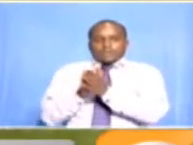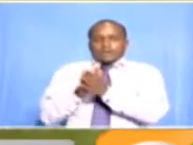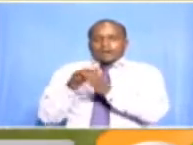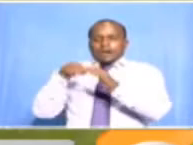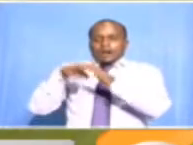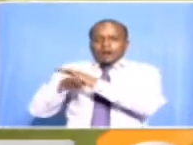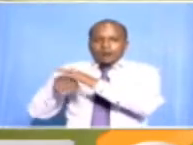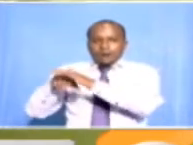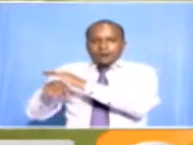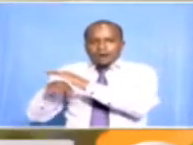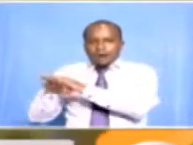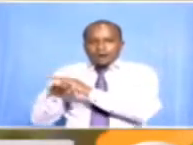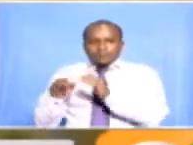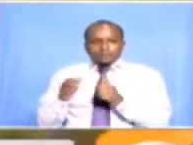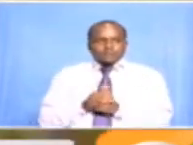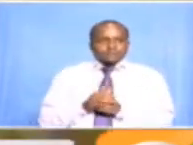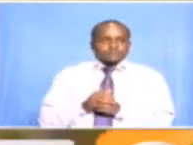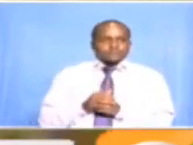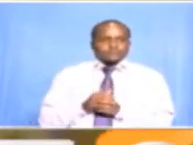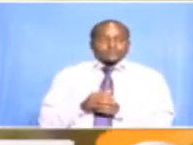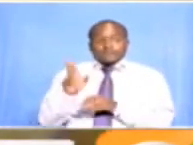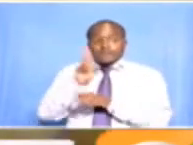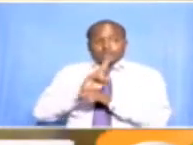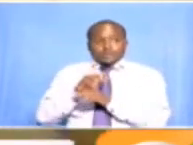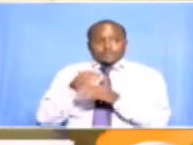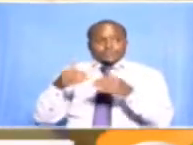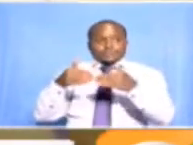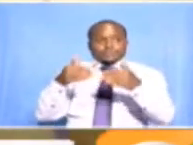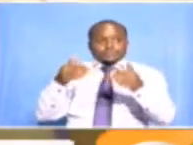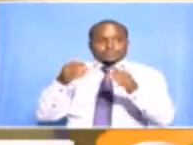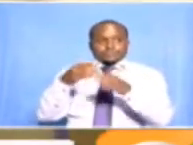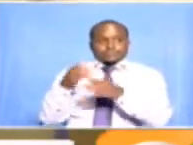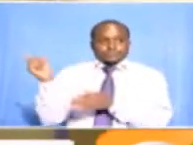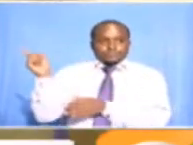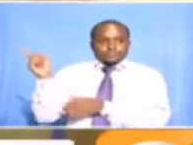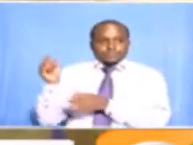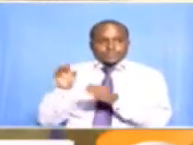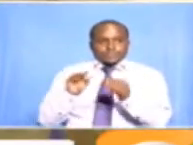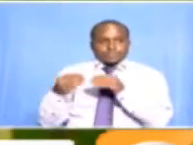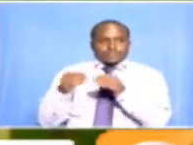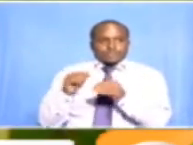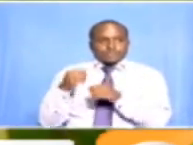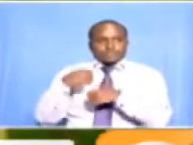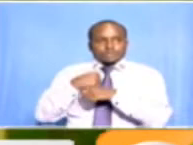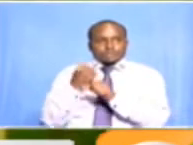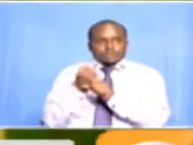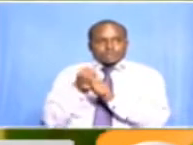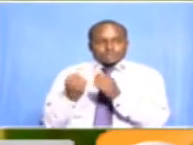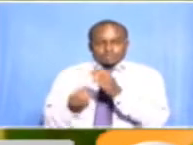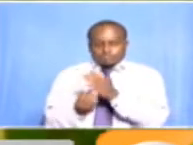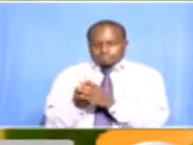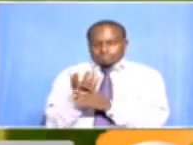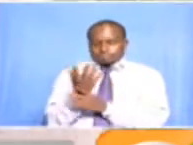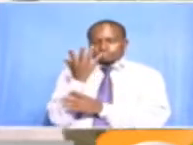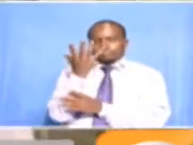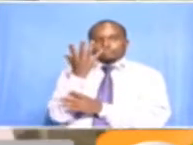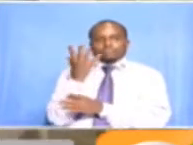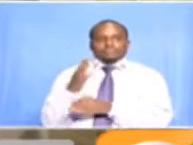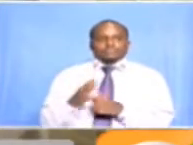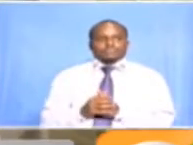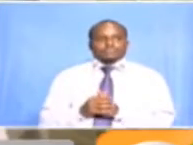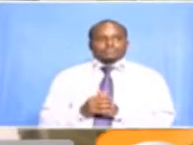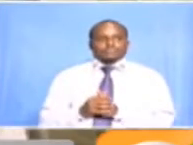moja. Ibuba anatumia mabomba haya ya plastiki aliyounda mahususi kukuzia mimea hapa. Mimu wa